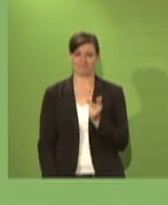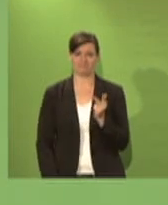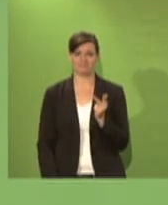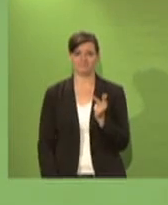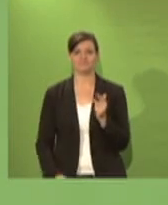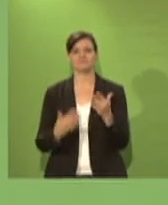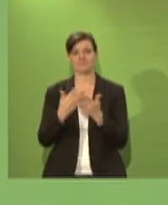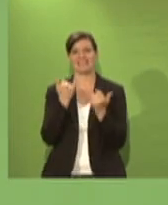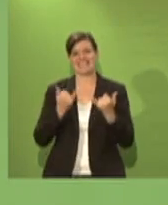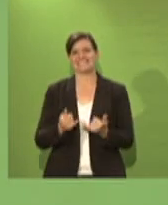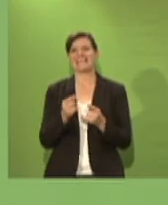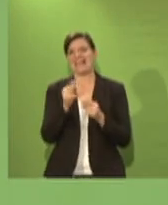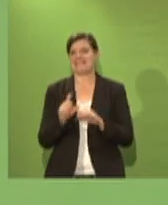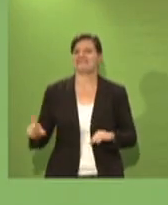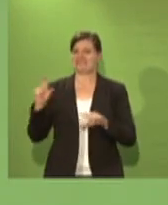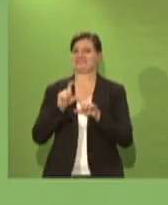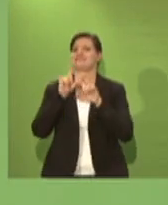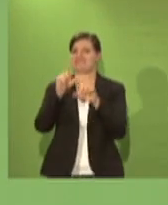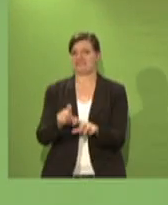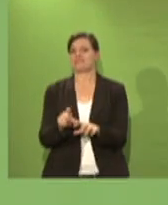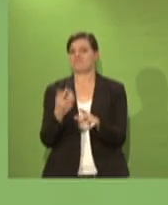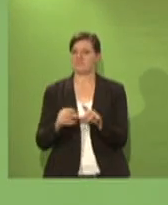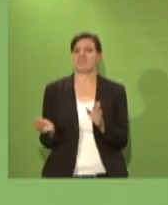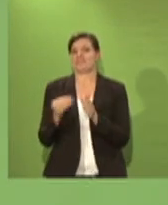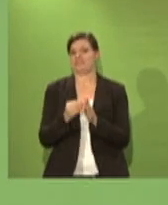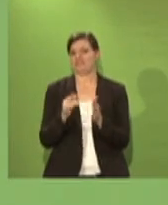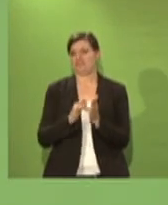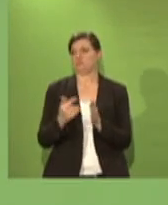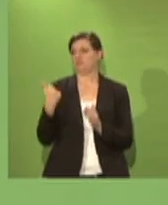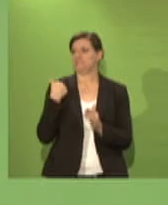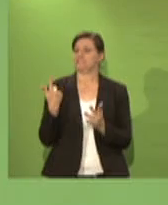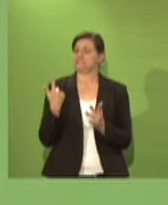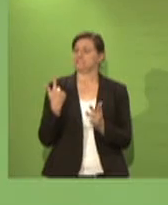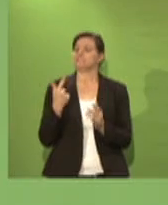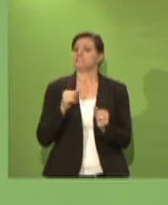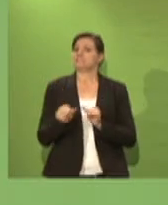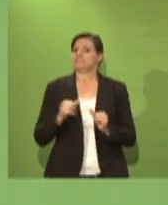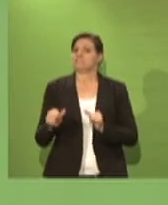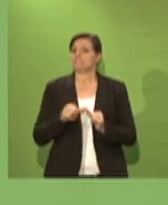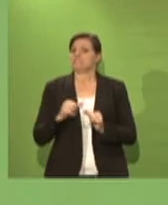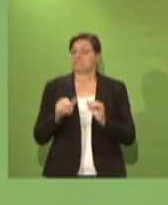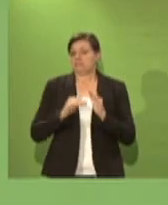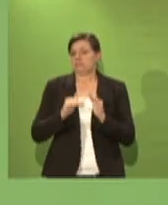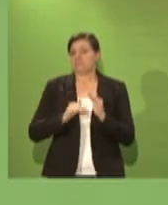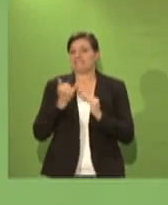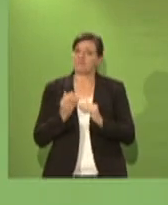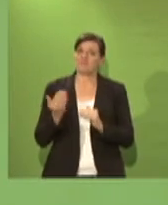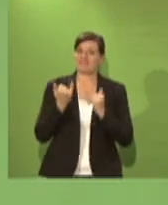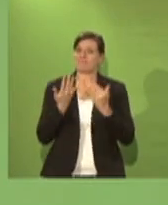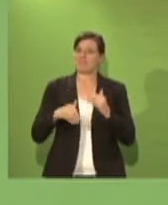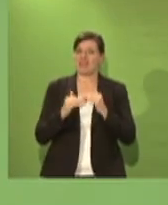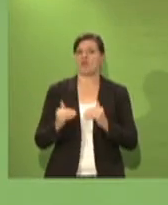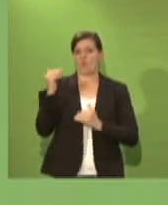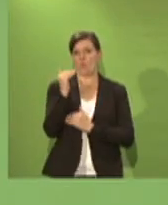einen höheren Ansatz mal gemacht, weil wir die in den letzten Jahren immer wieder gerissen haben. Und deswegen ist da ein höherer Ansatz. Bei